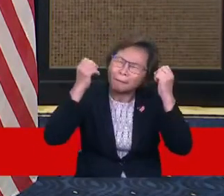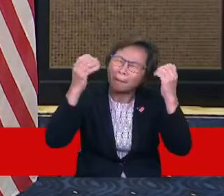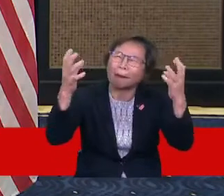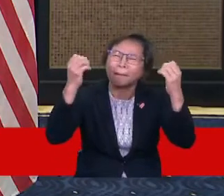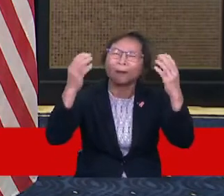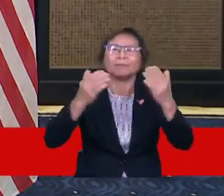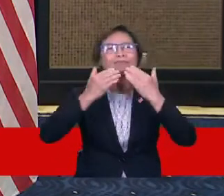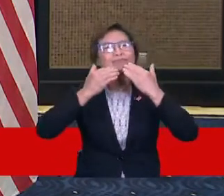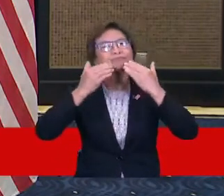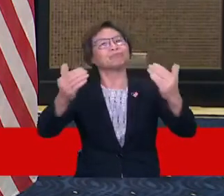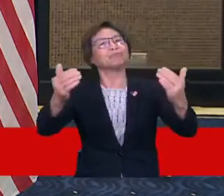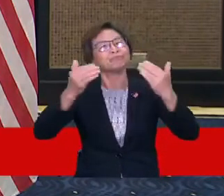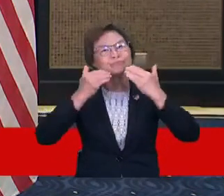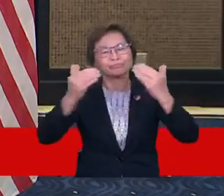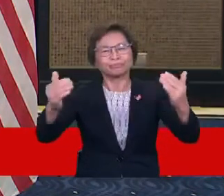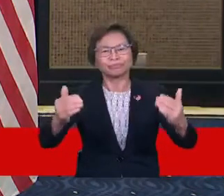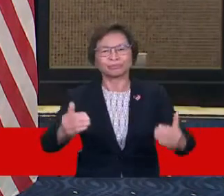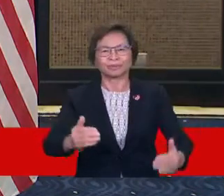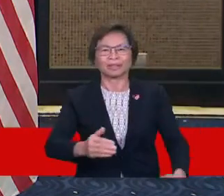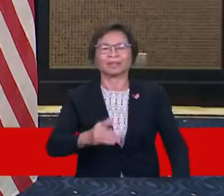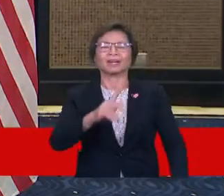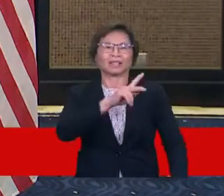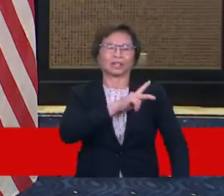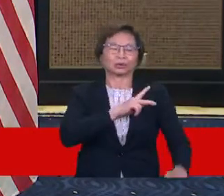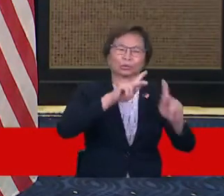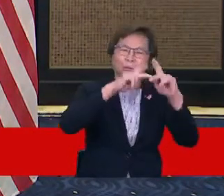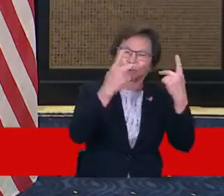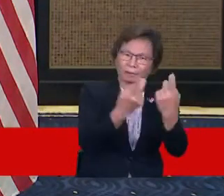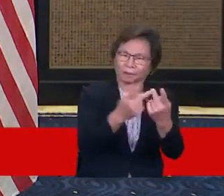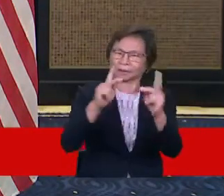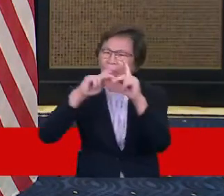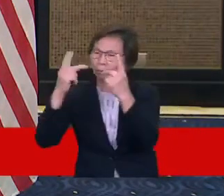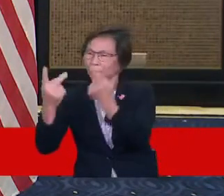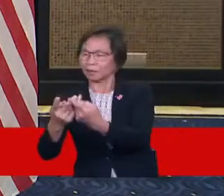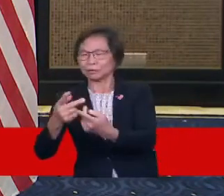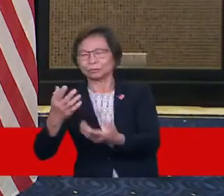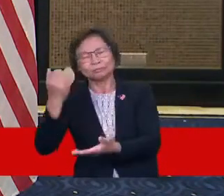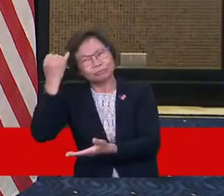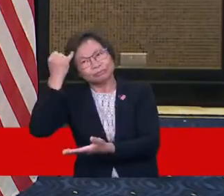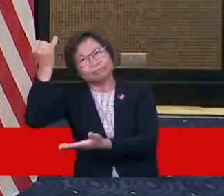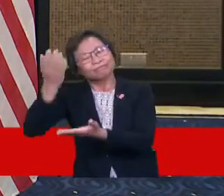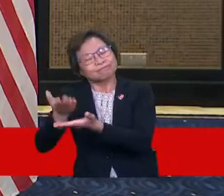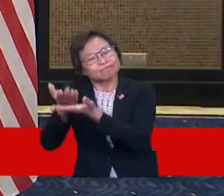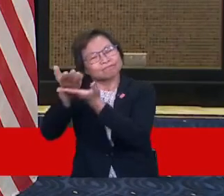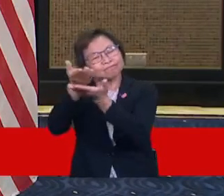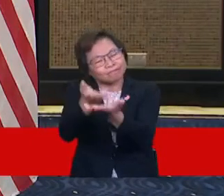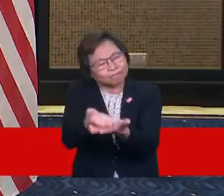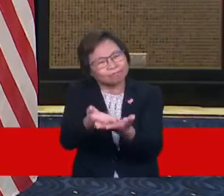terima kasih kepada kutu-kutu Pati yang telah pun memberikan pandangan